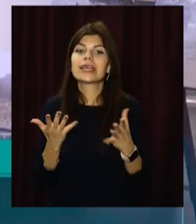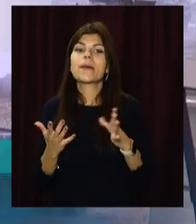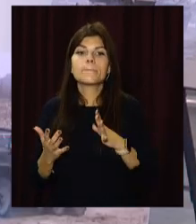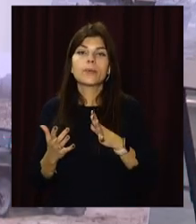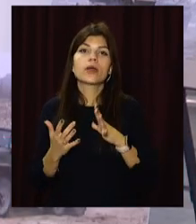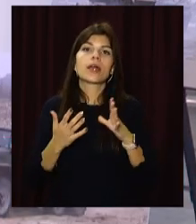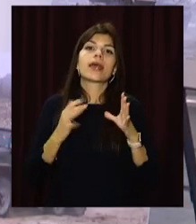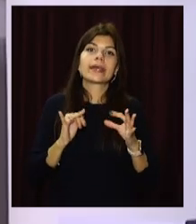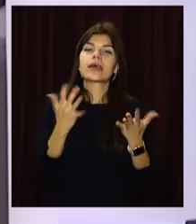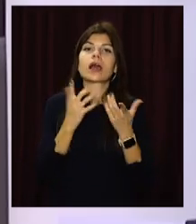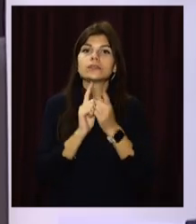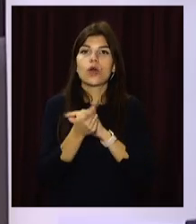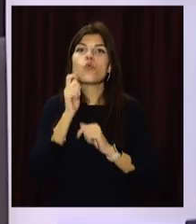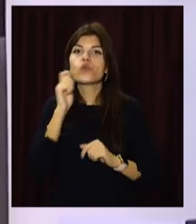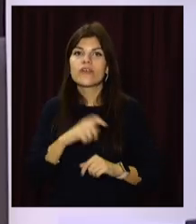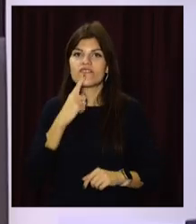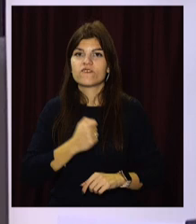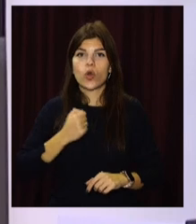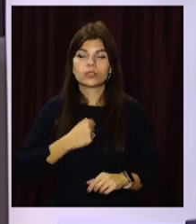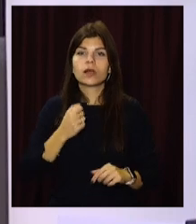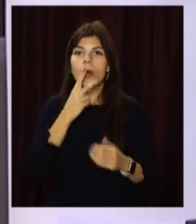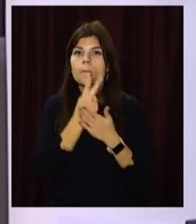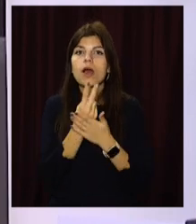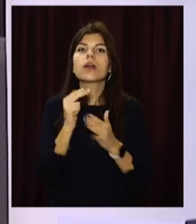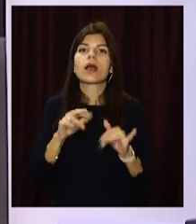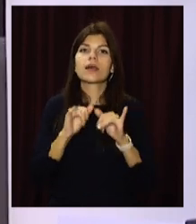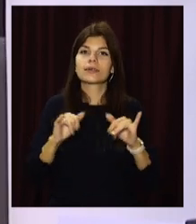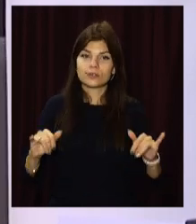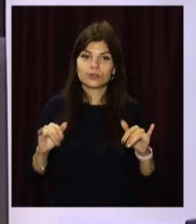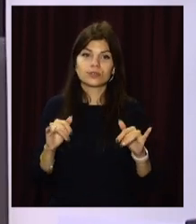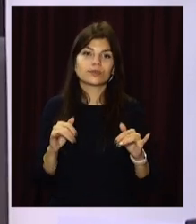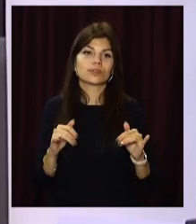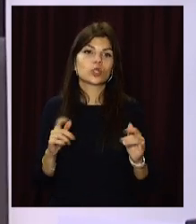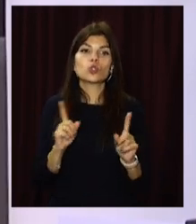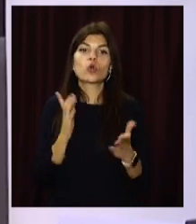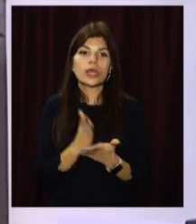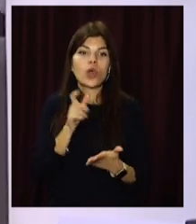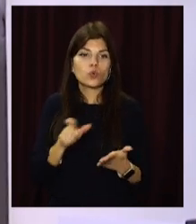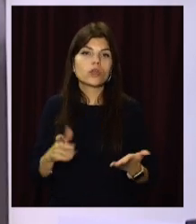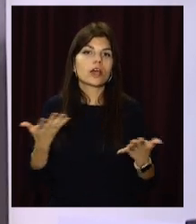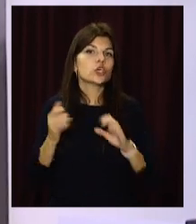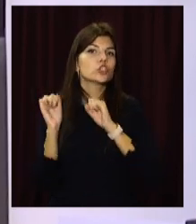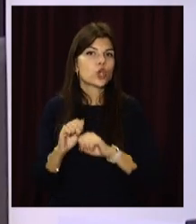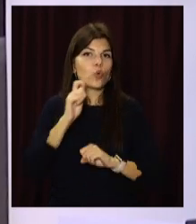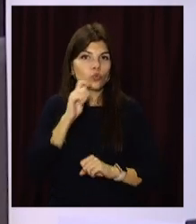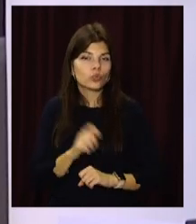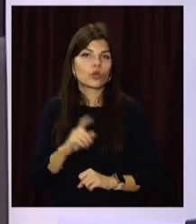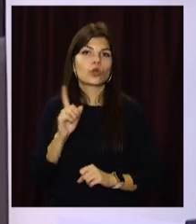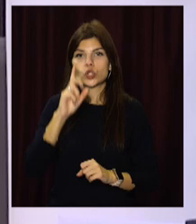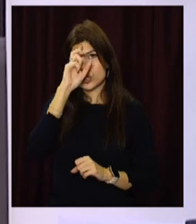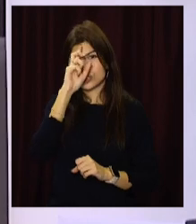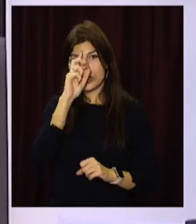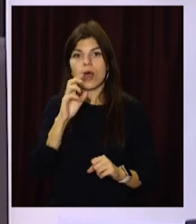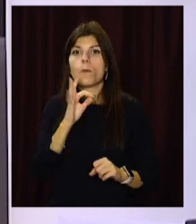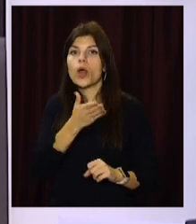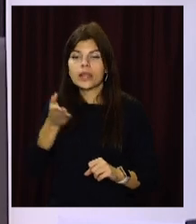яким стало українське військо, показати картину того, як розвилася, створити відчуття якесь, що є люди, які захищають Україну, що держава про